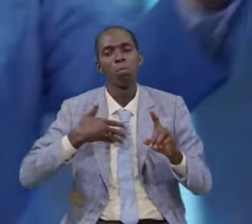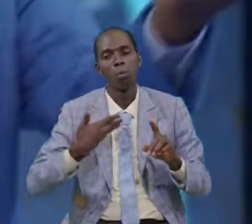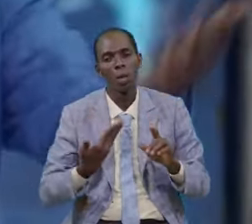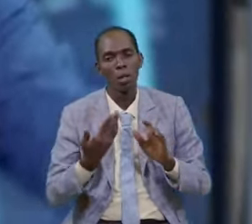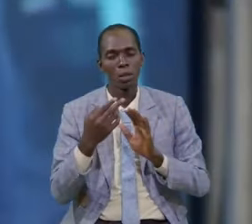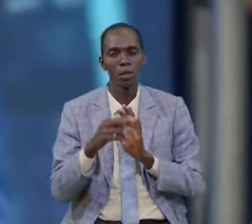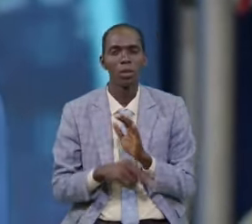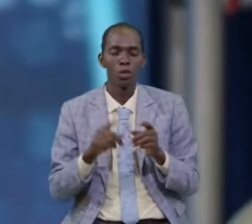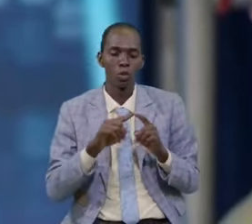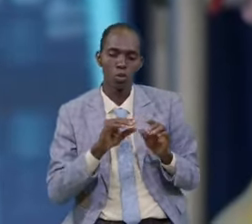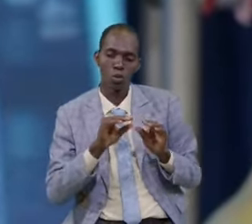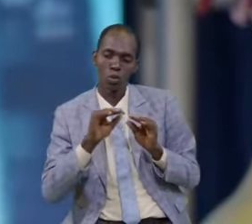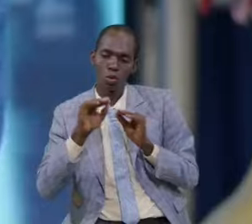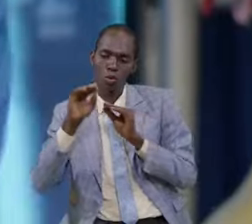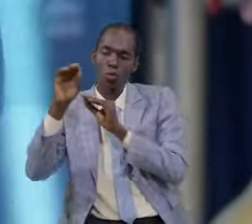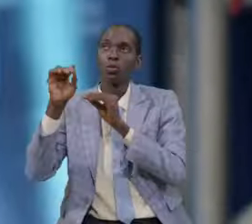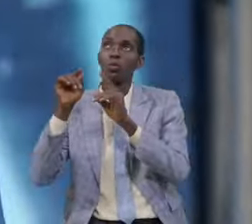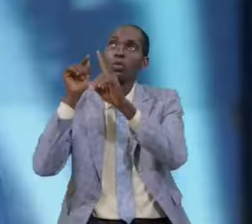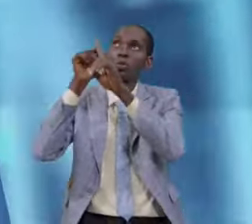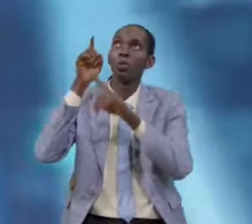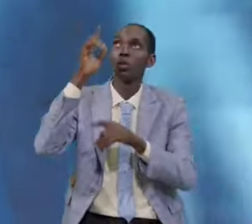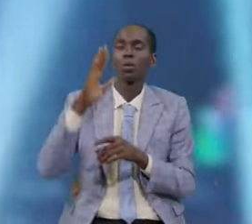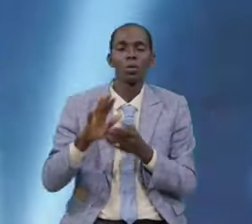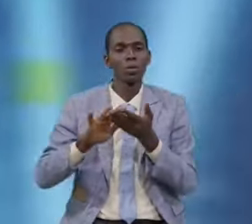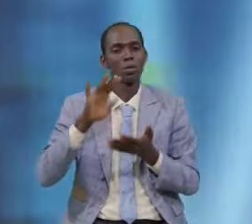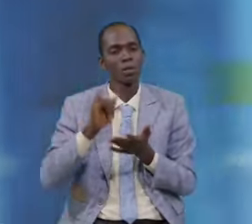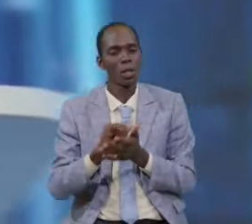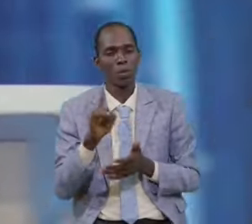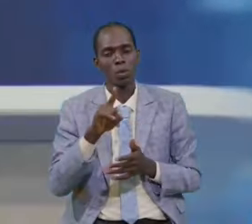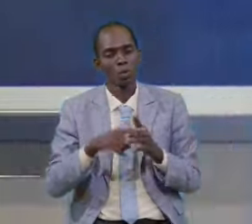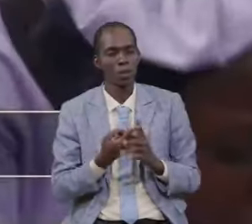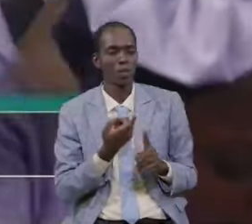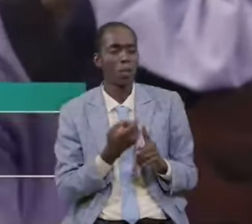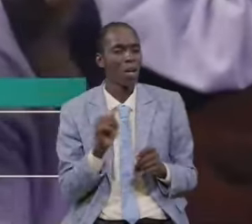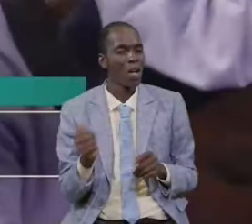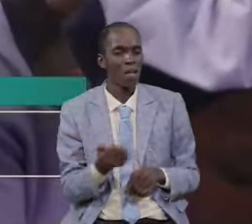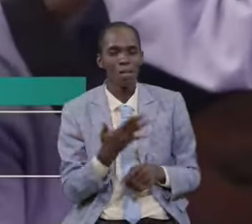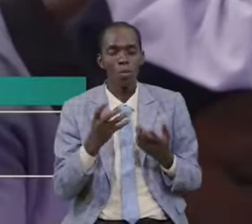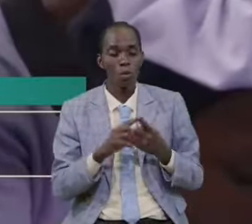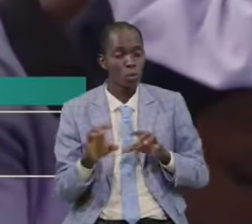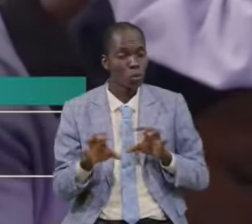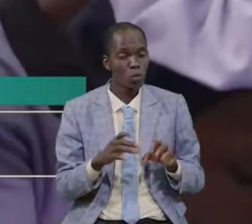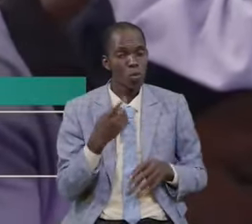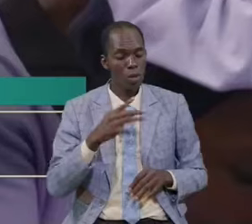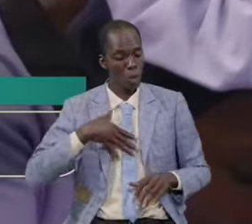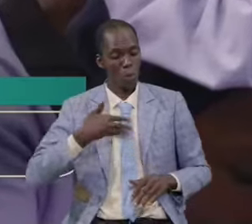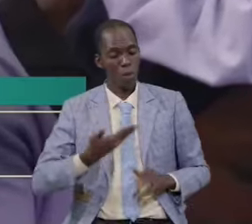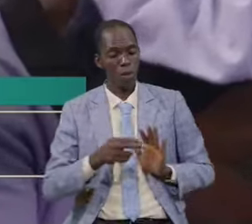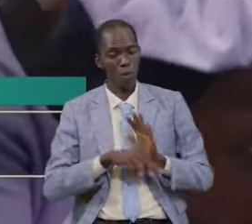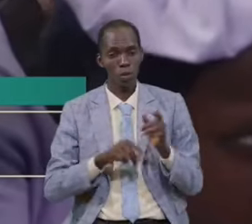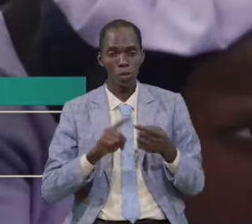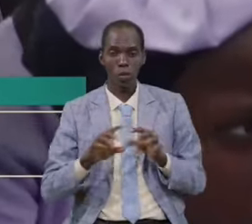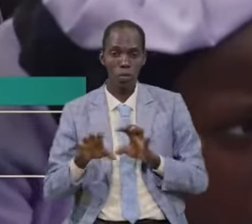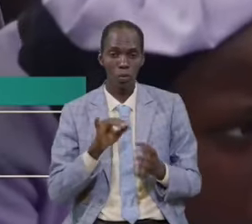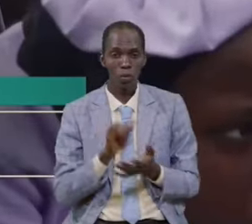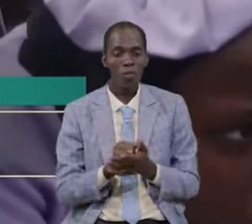Vous savez, c'est là où ça commence. Tout ce que tu veux faire, la volonté de le faire. Si tu veux aller